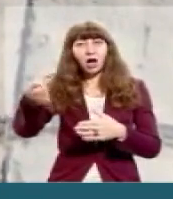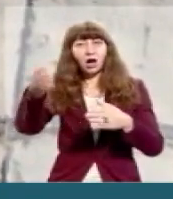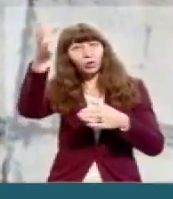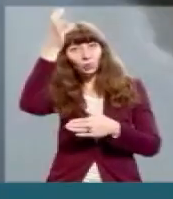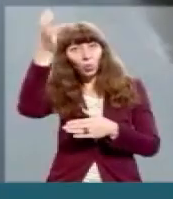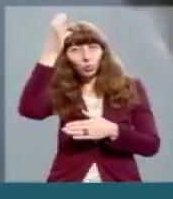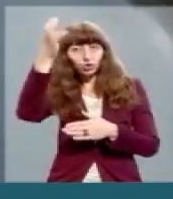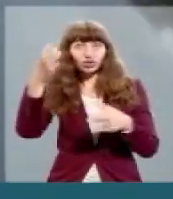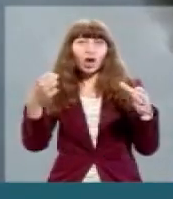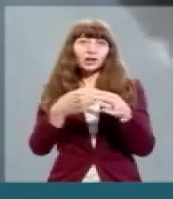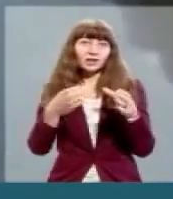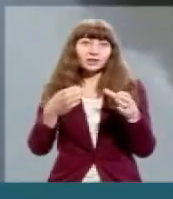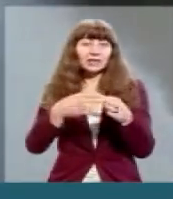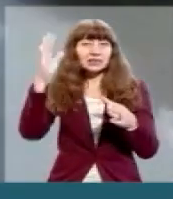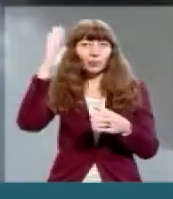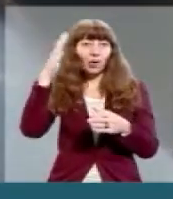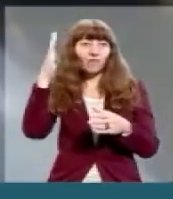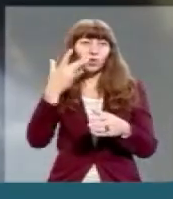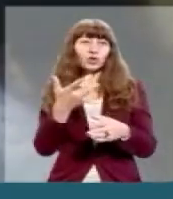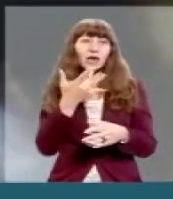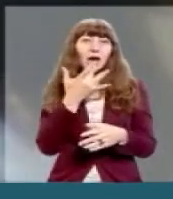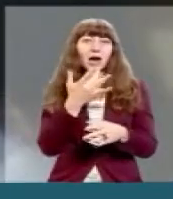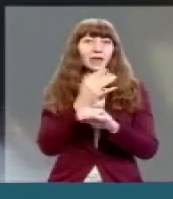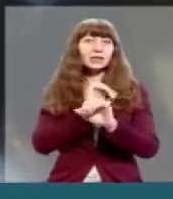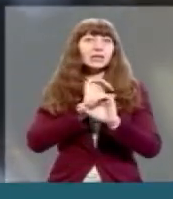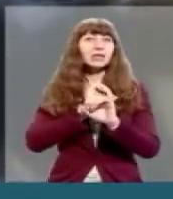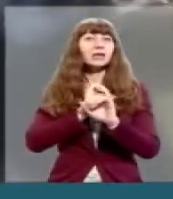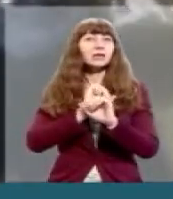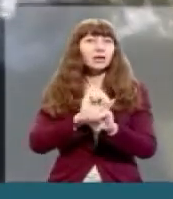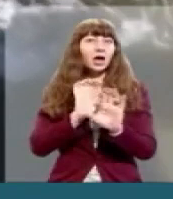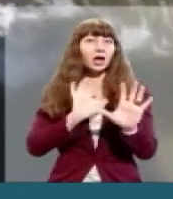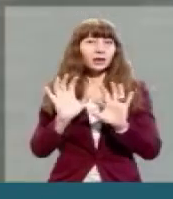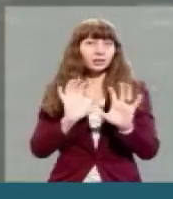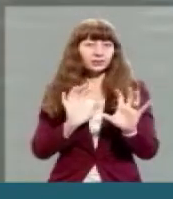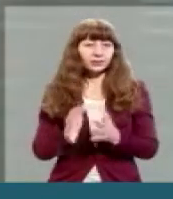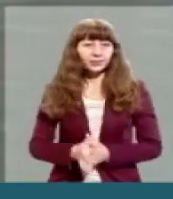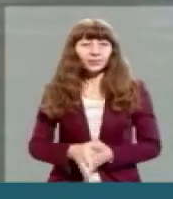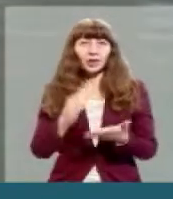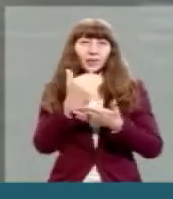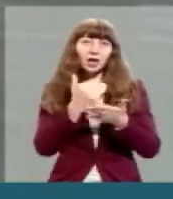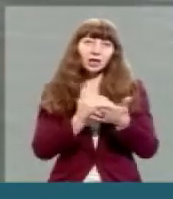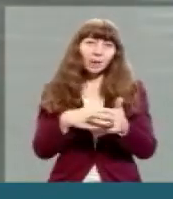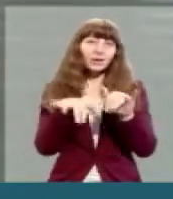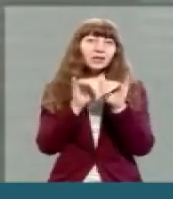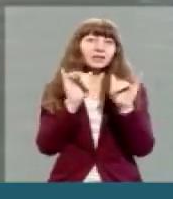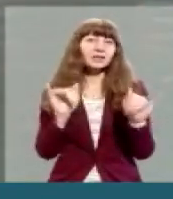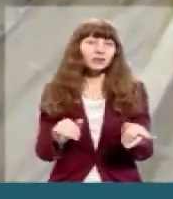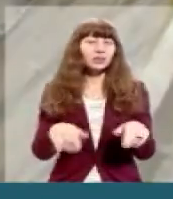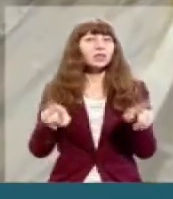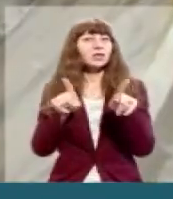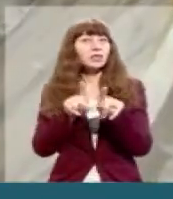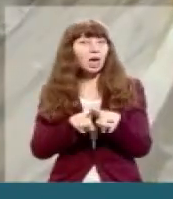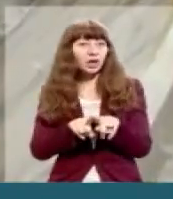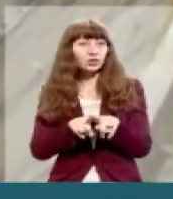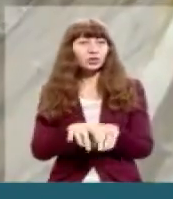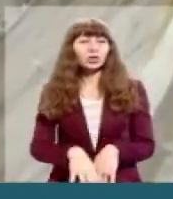қарастырылды. Премьер-министр құзырлы мемлекеттік органдарға гидрогеологиялық зерттеулерді дамыту бағдарламасын әзірлеуді тапсырды. Жерасты